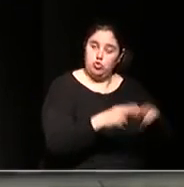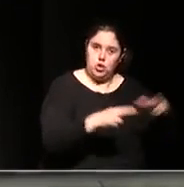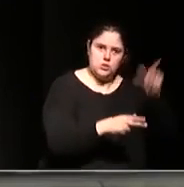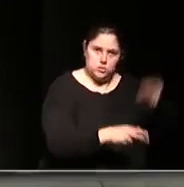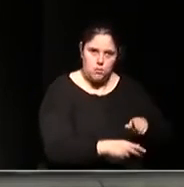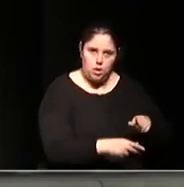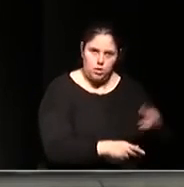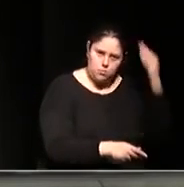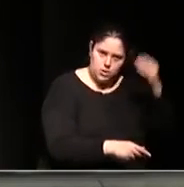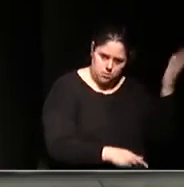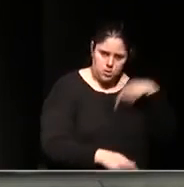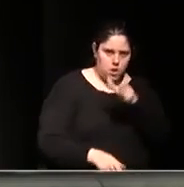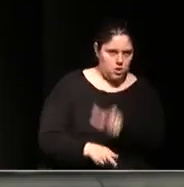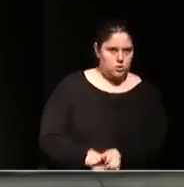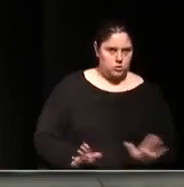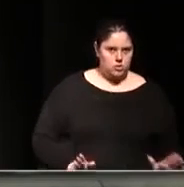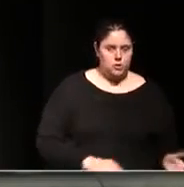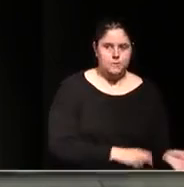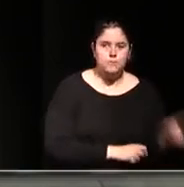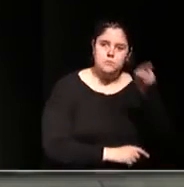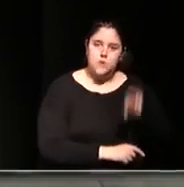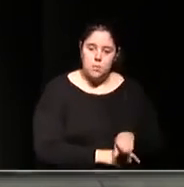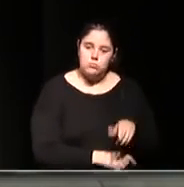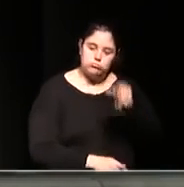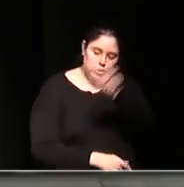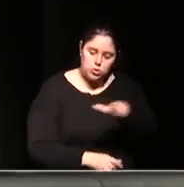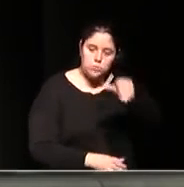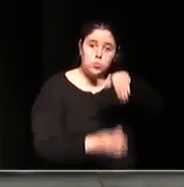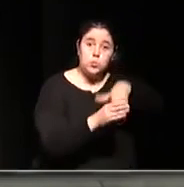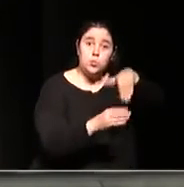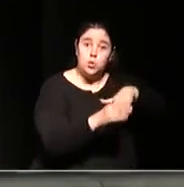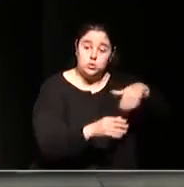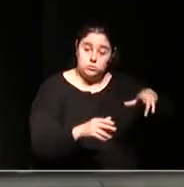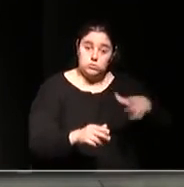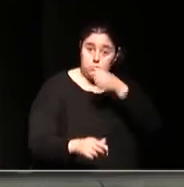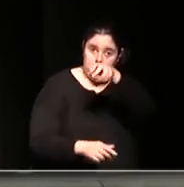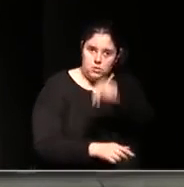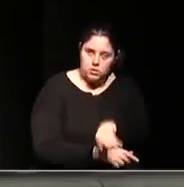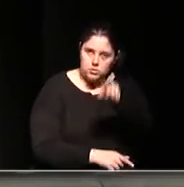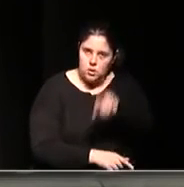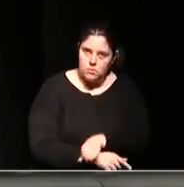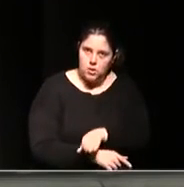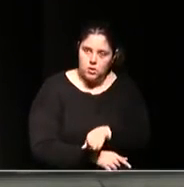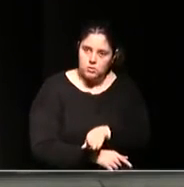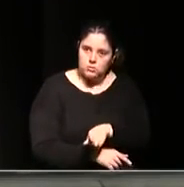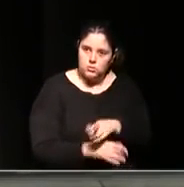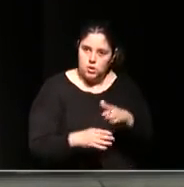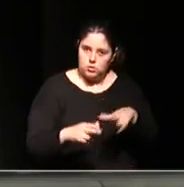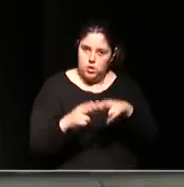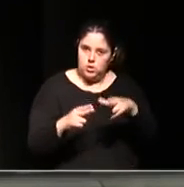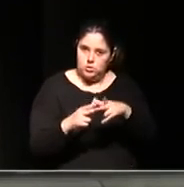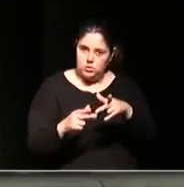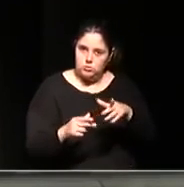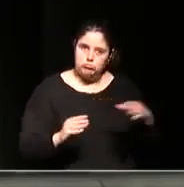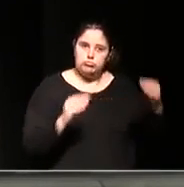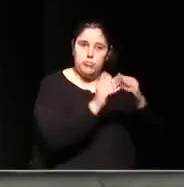molts socialistes d'aquesta ciutat i molts votants socialistes d'aquesta ciutat coincideixen amb el que diu la seva alcaldessa,